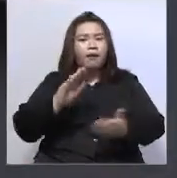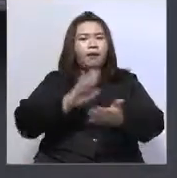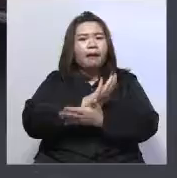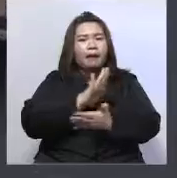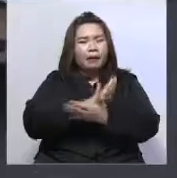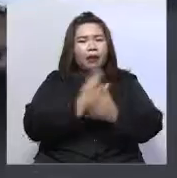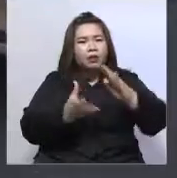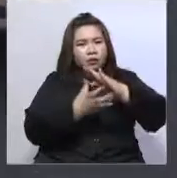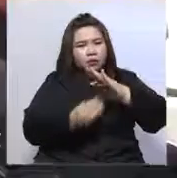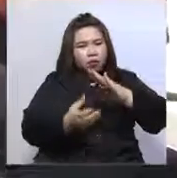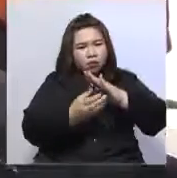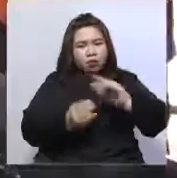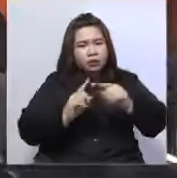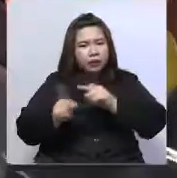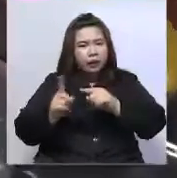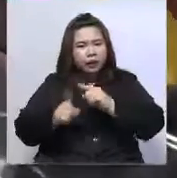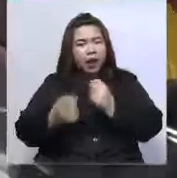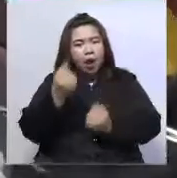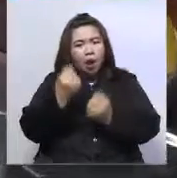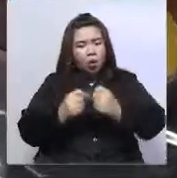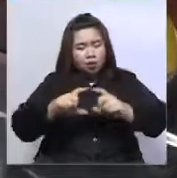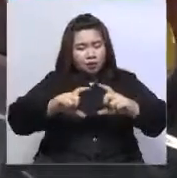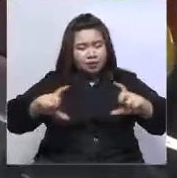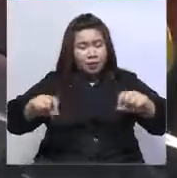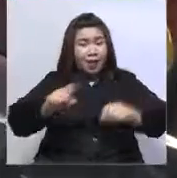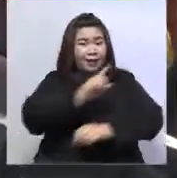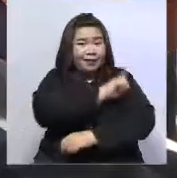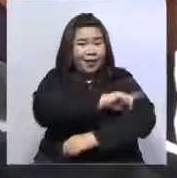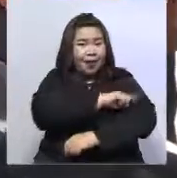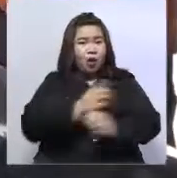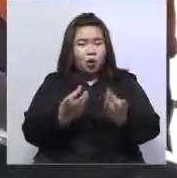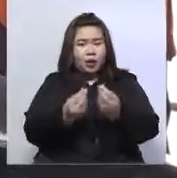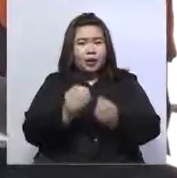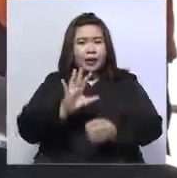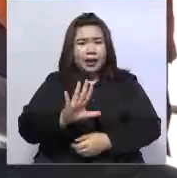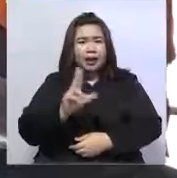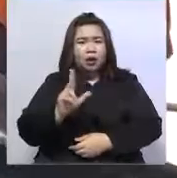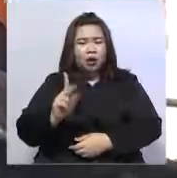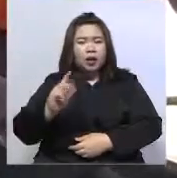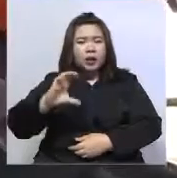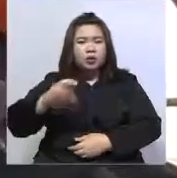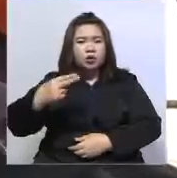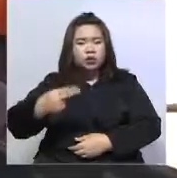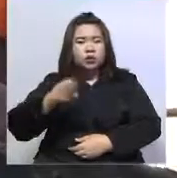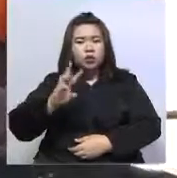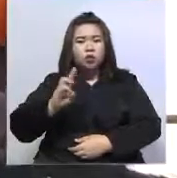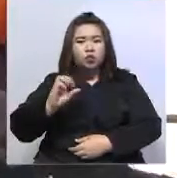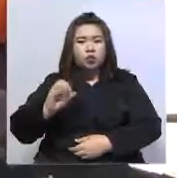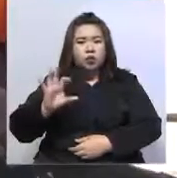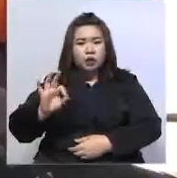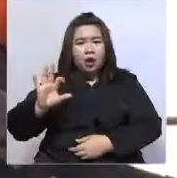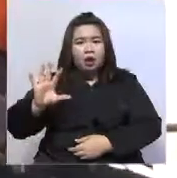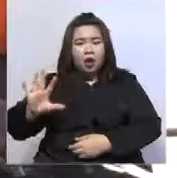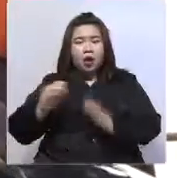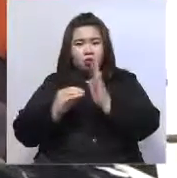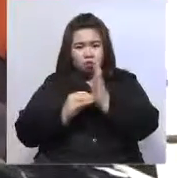เอกสารสำเนาคู่มือรถนั้นเป็นรถยนต์ทะเบียนขาวหมายเลข5กไก่ชฉิ่ง6095กรุงเทพมหาน